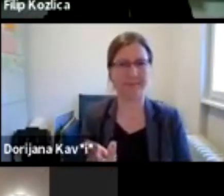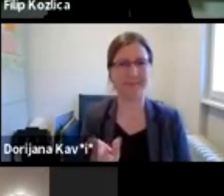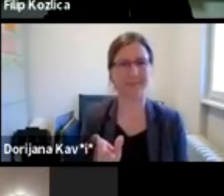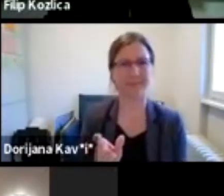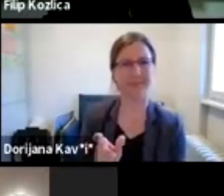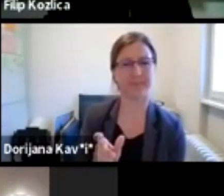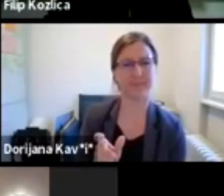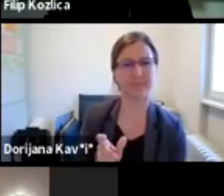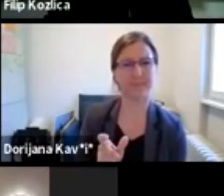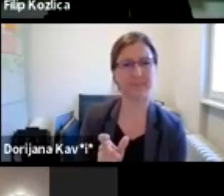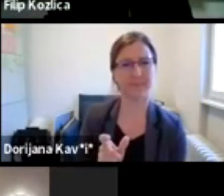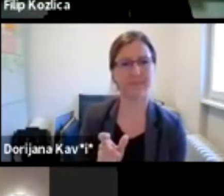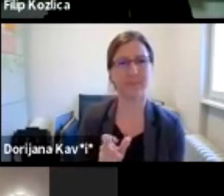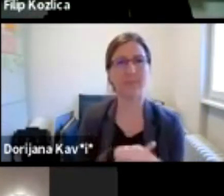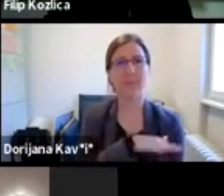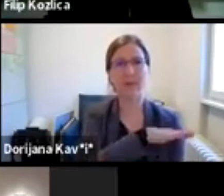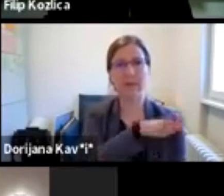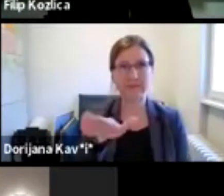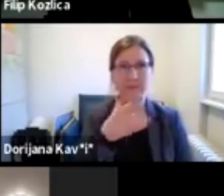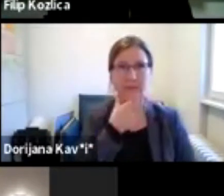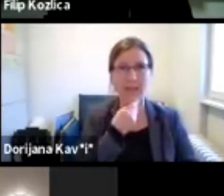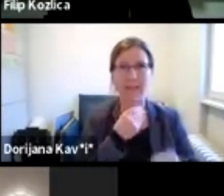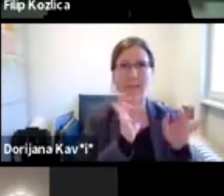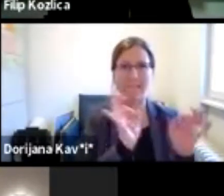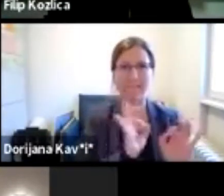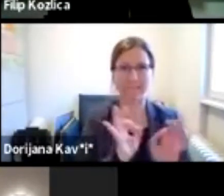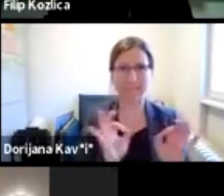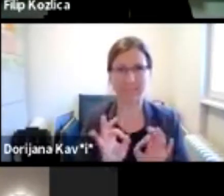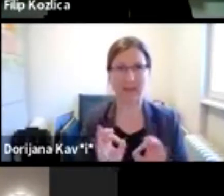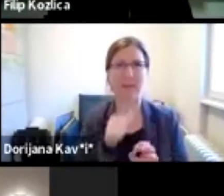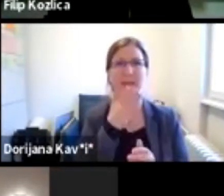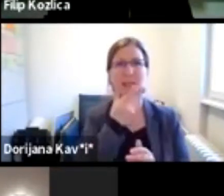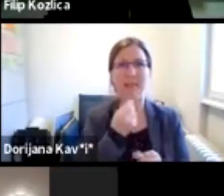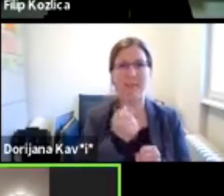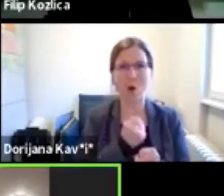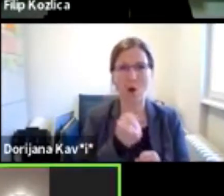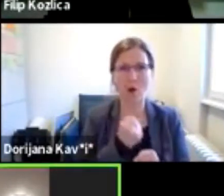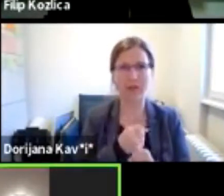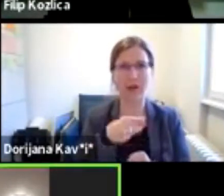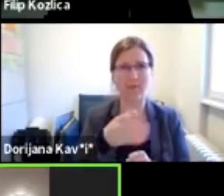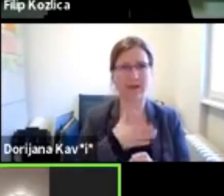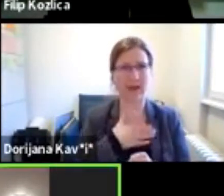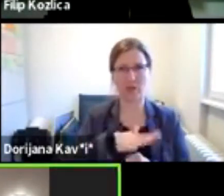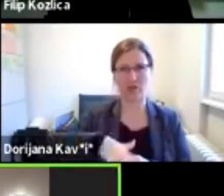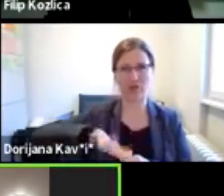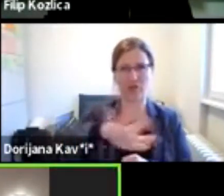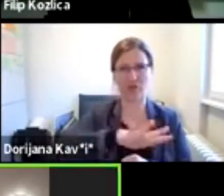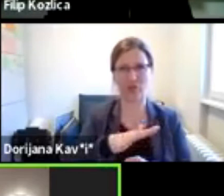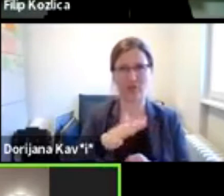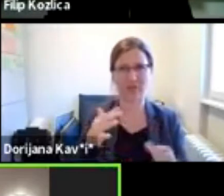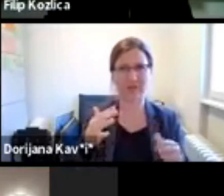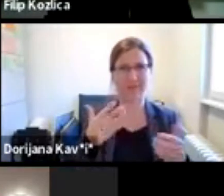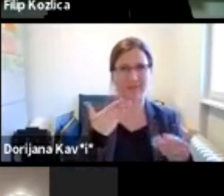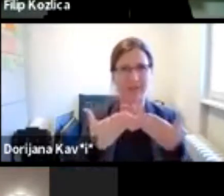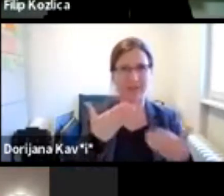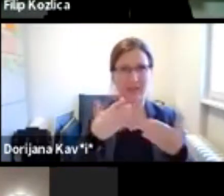Svi ste lijepo odradili, pripremili i odradili ovaj naš današnji skup. Vidim